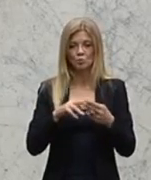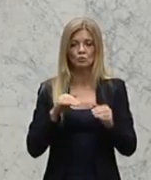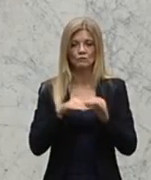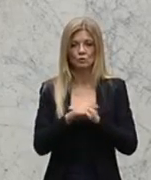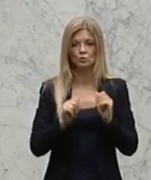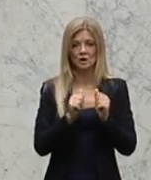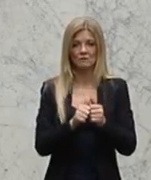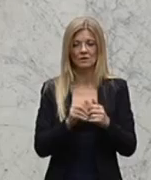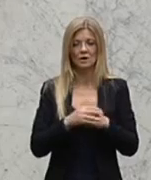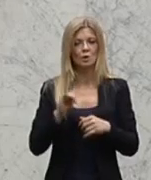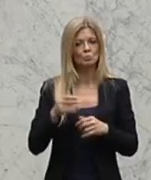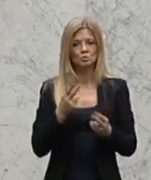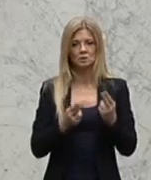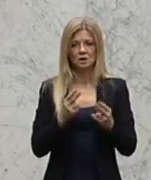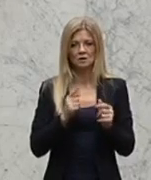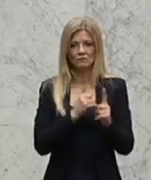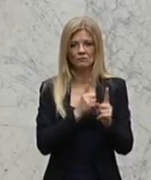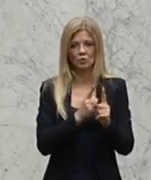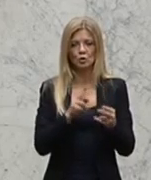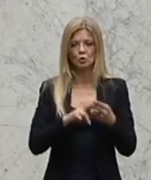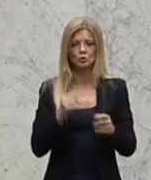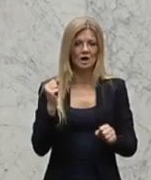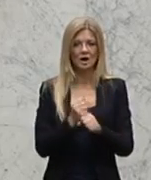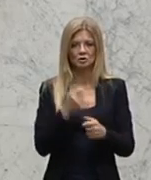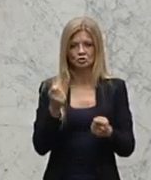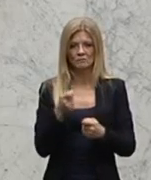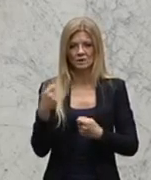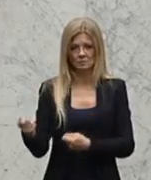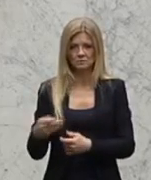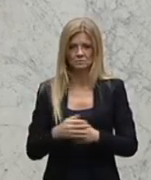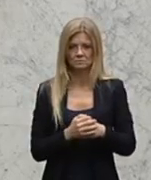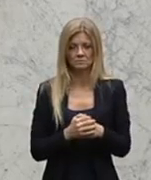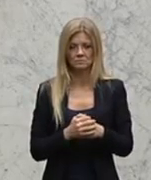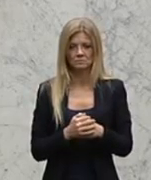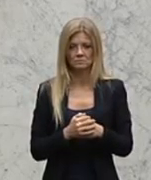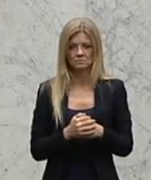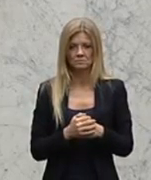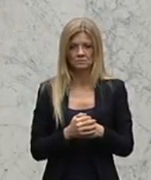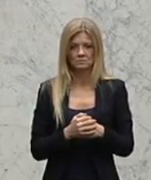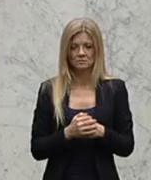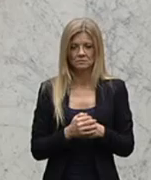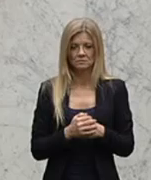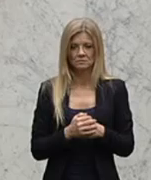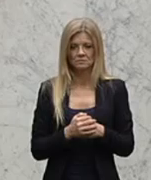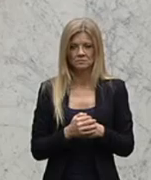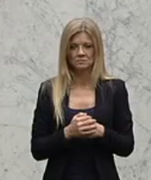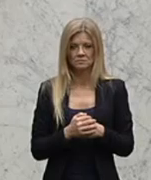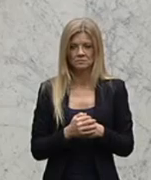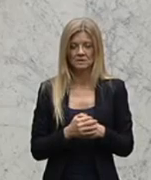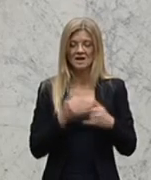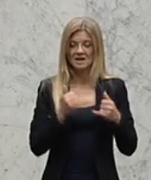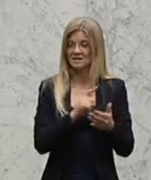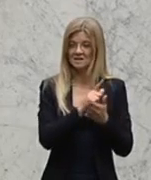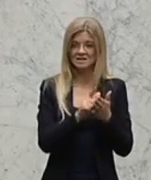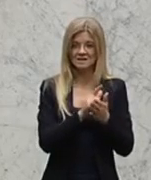Fluchthelfer sind gerichtlich zu verfolgen und hart zu bestrafen. Wenngleich die Zeit einer ungehinderten Einreise nach